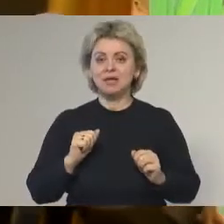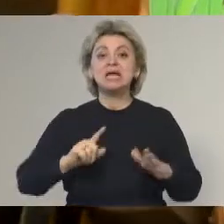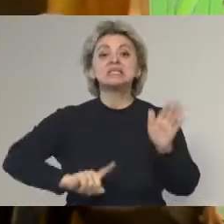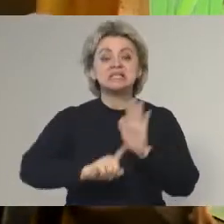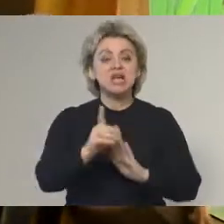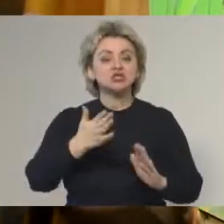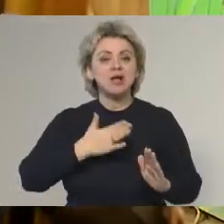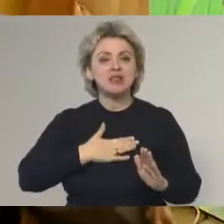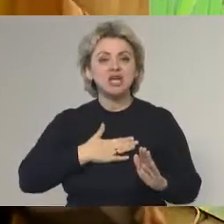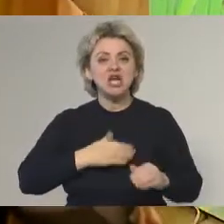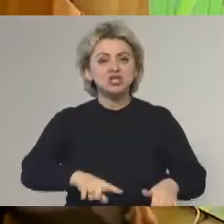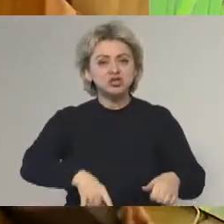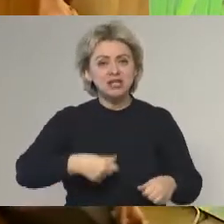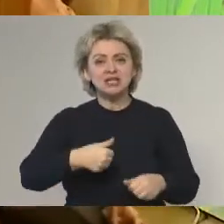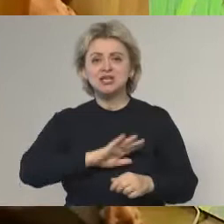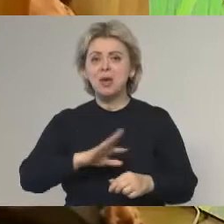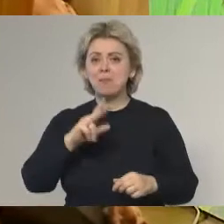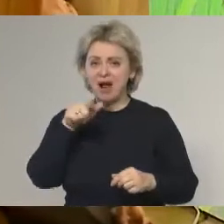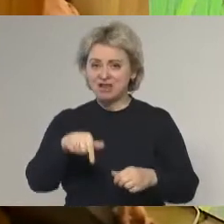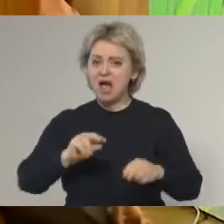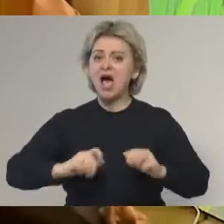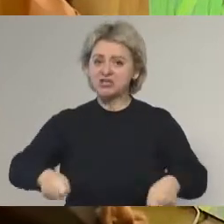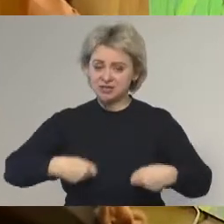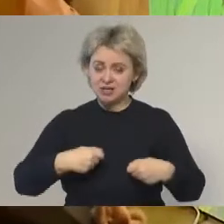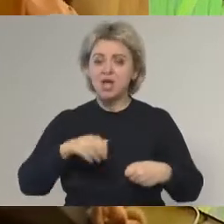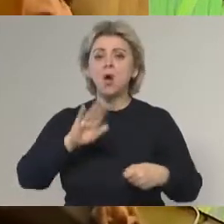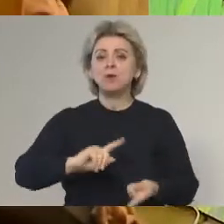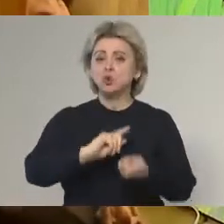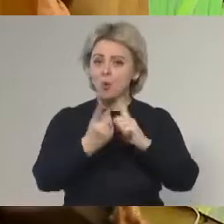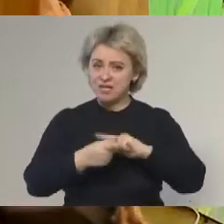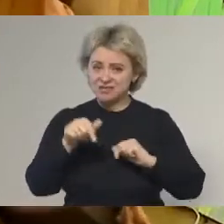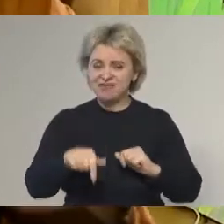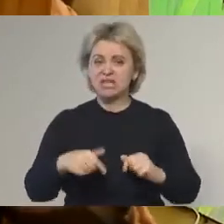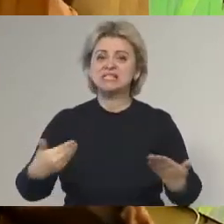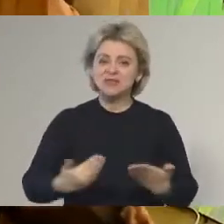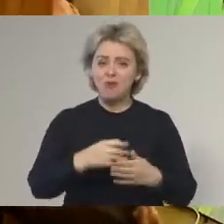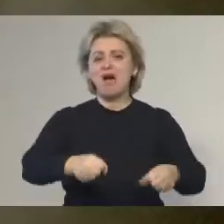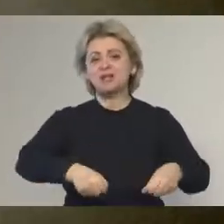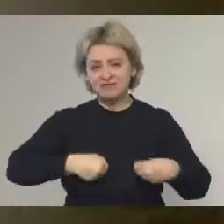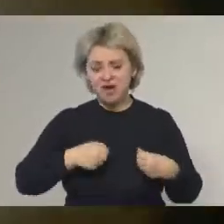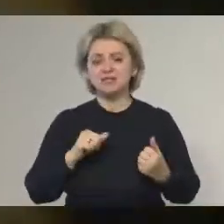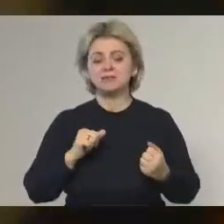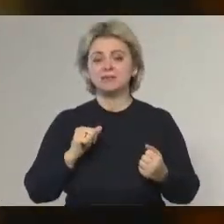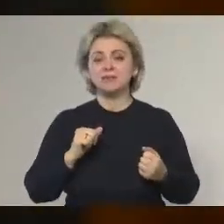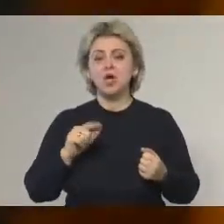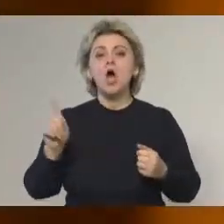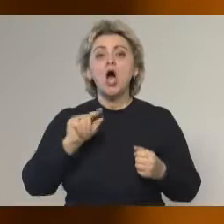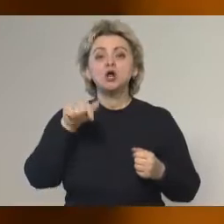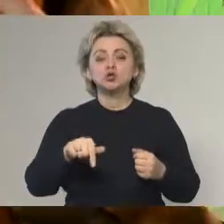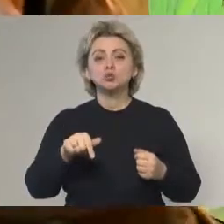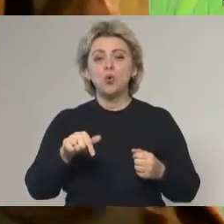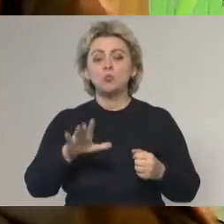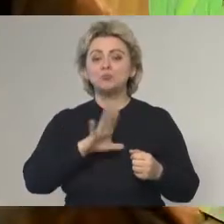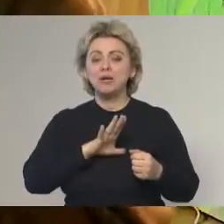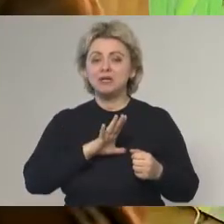Сначала я штаны неправильно одела. Пришлось заново их одевать. А с кофтой